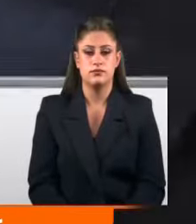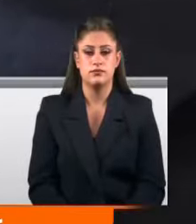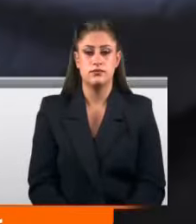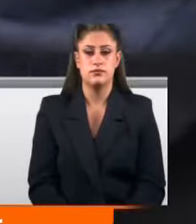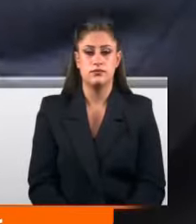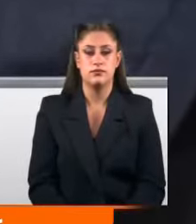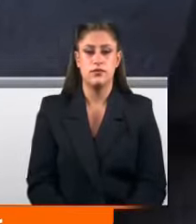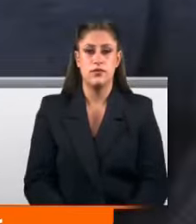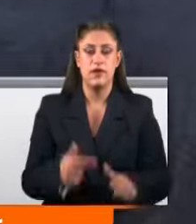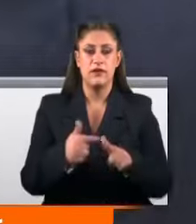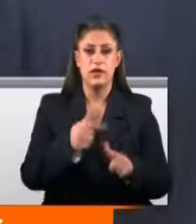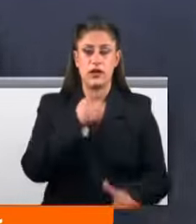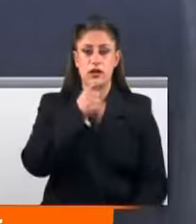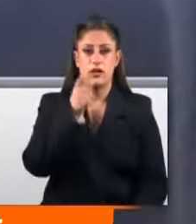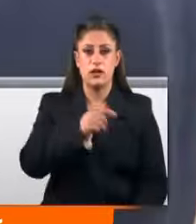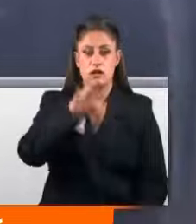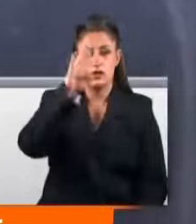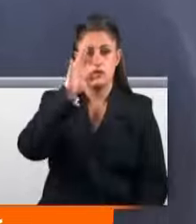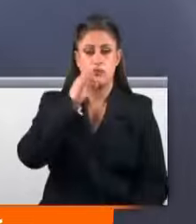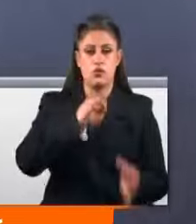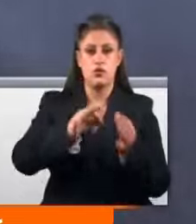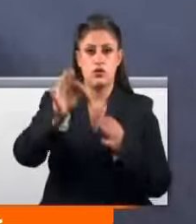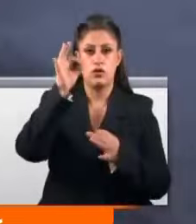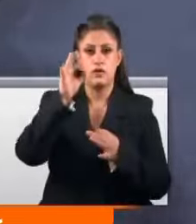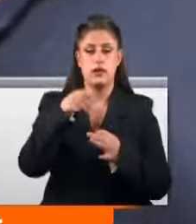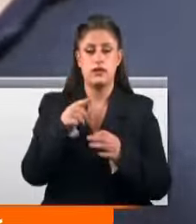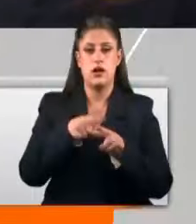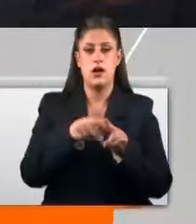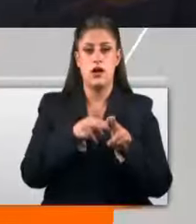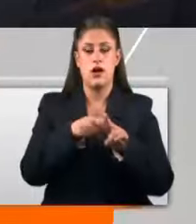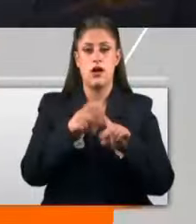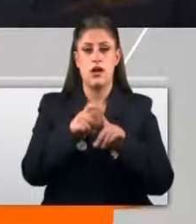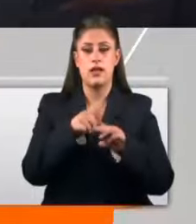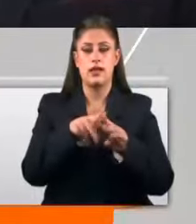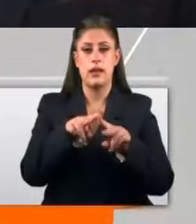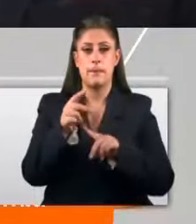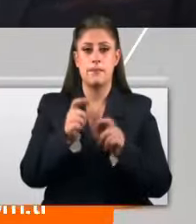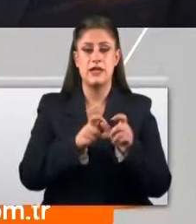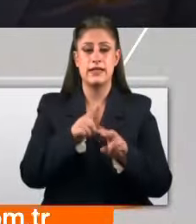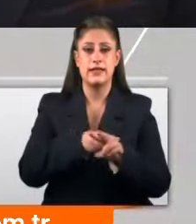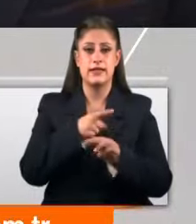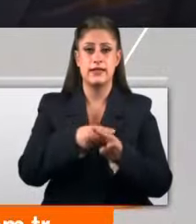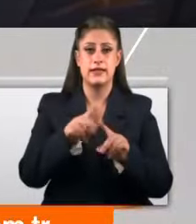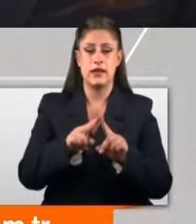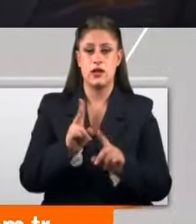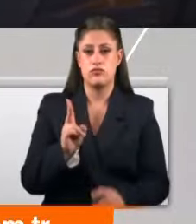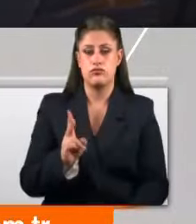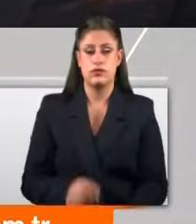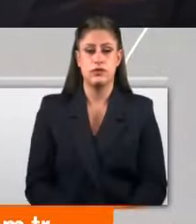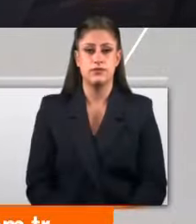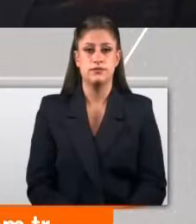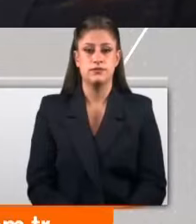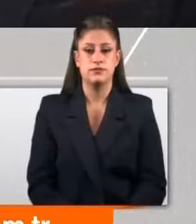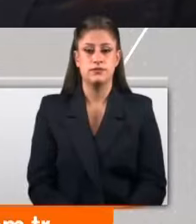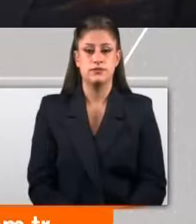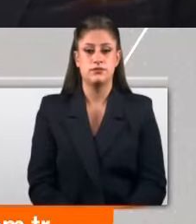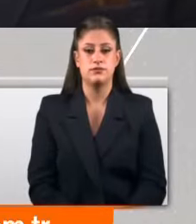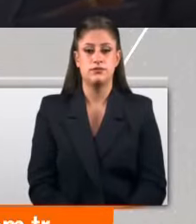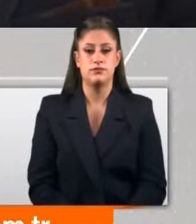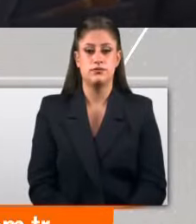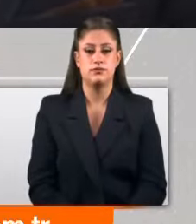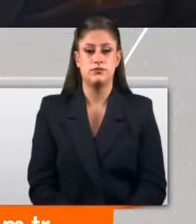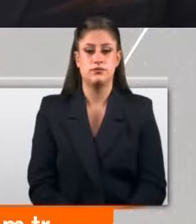içerisinde. Fikret Soyal, İstanbul Üniversitesi'nde bir akademisyen. Hesap açılıyor, akabinde başvuru yapılıyor, kredi başvurusu.